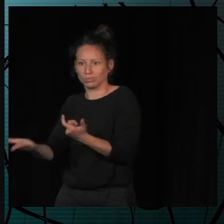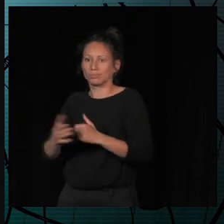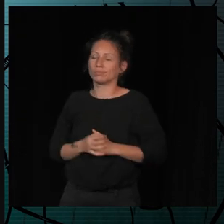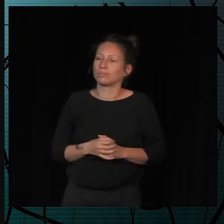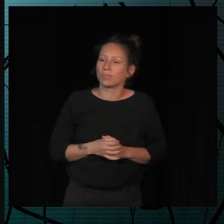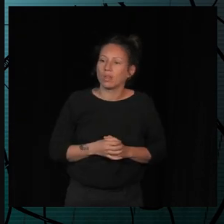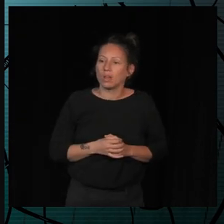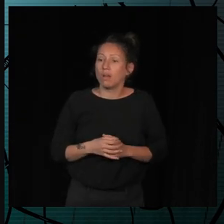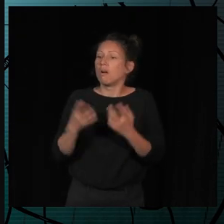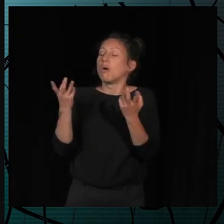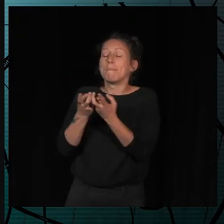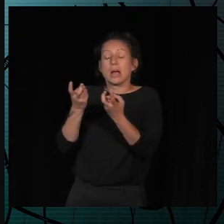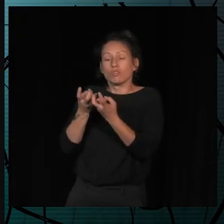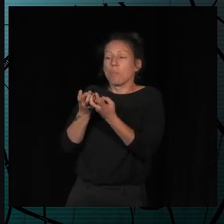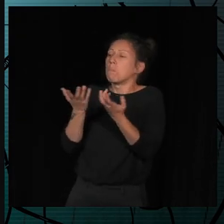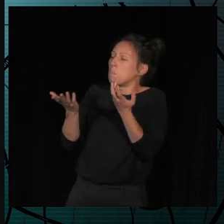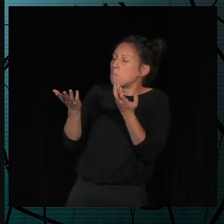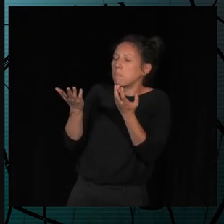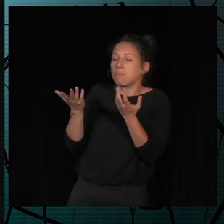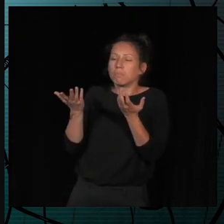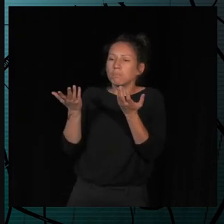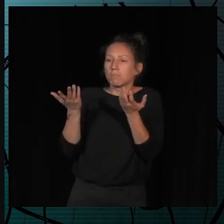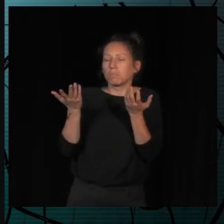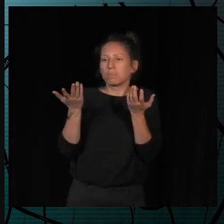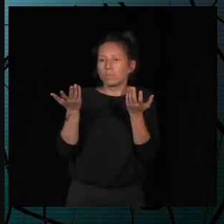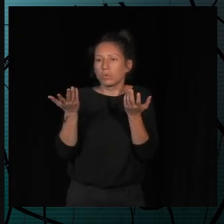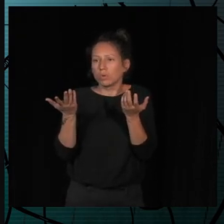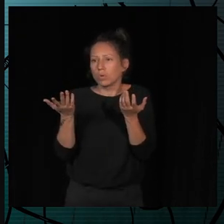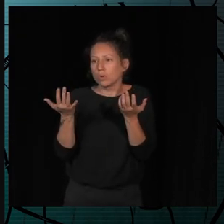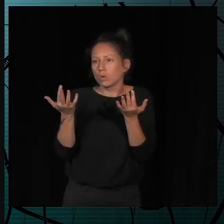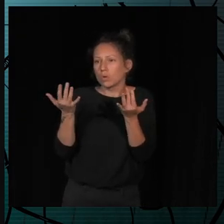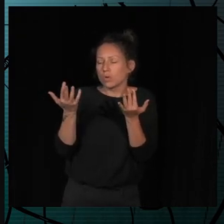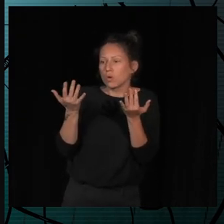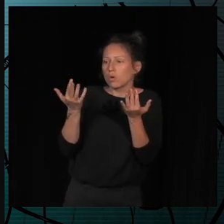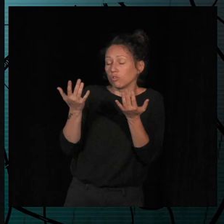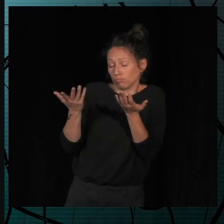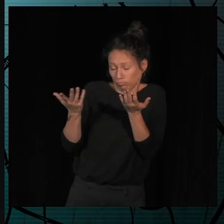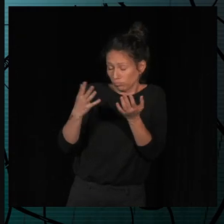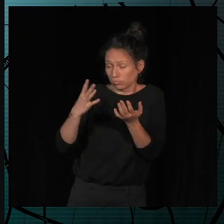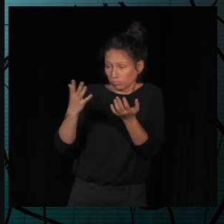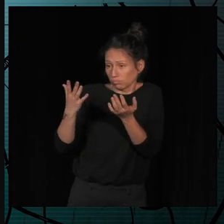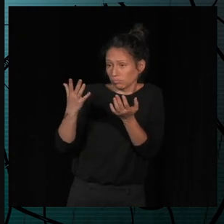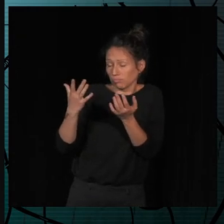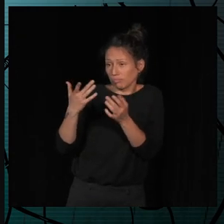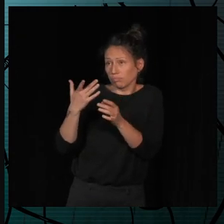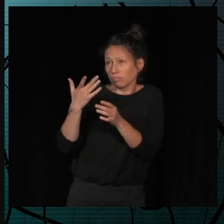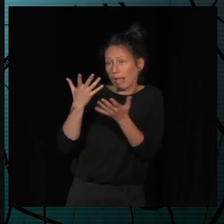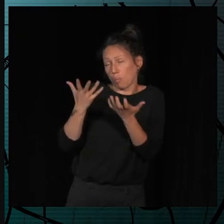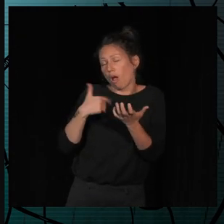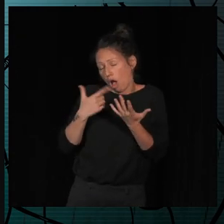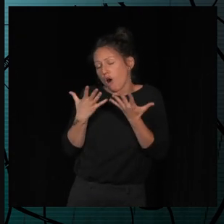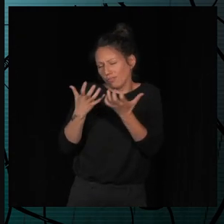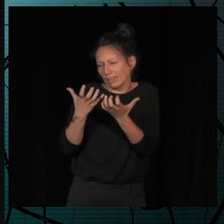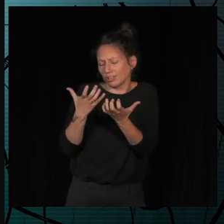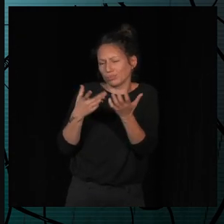euh dans l'eau il y en a peut-être qui ont des soucis mais on le sait pas mais il y a et et et c'est c'est le seul point que je voulais faire passer c'est